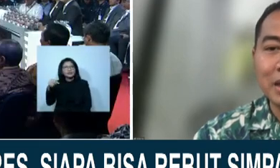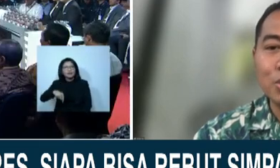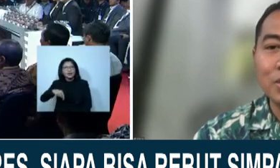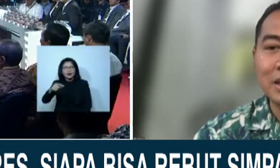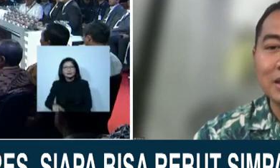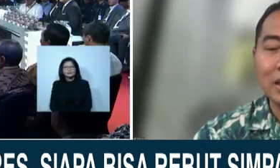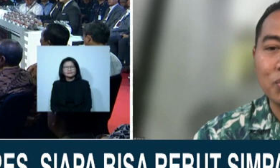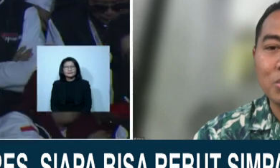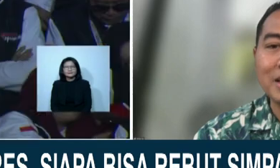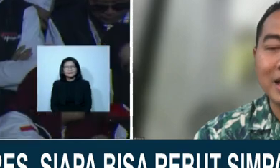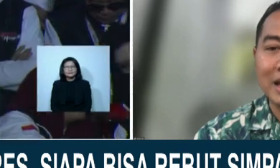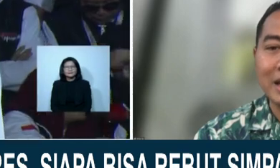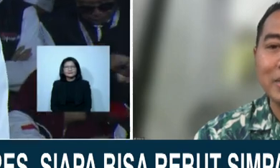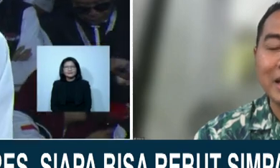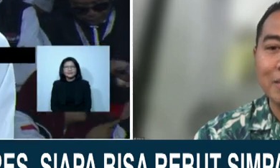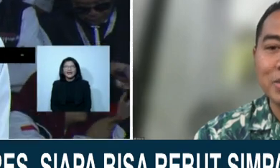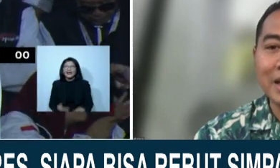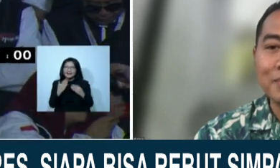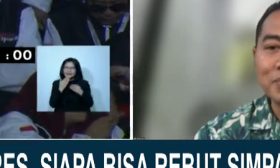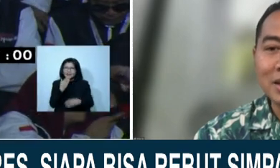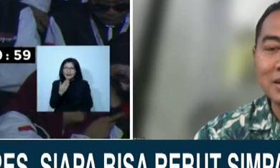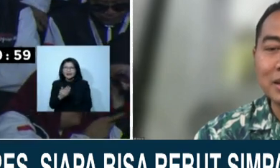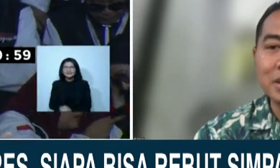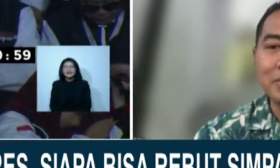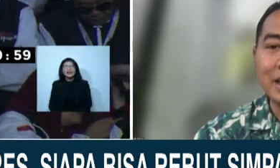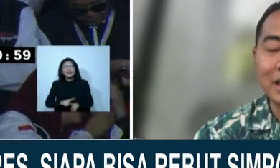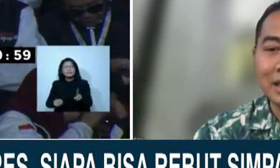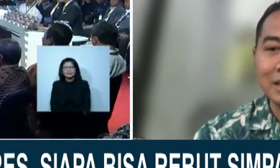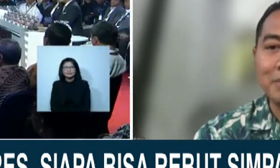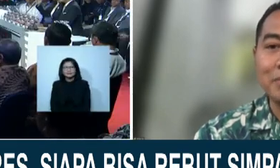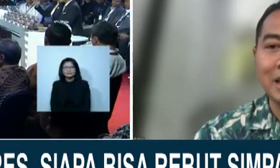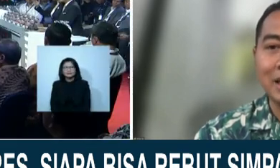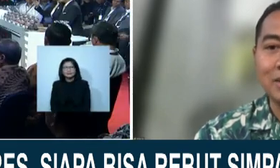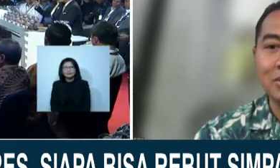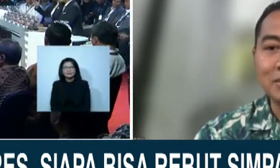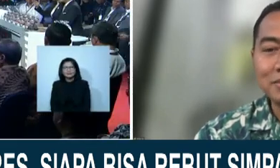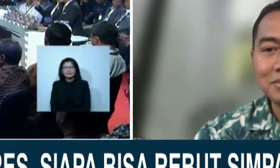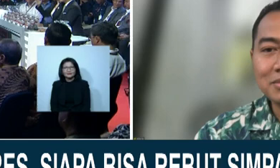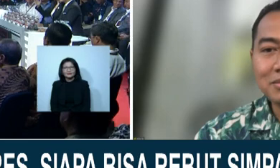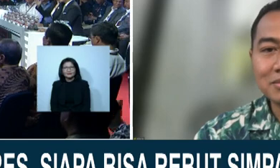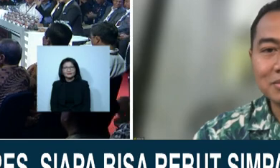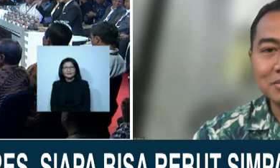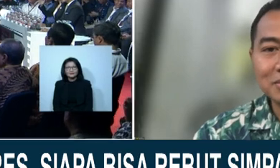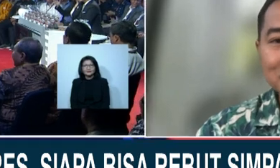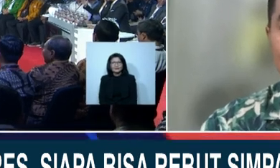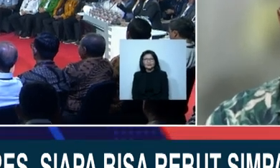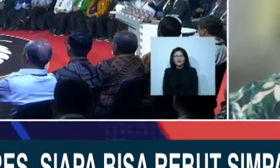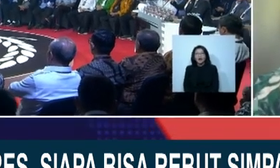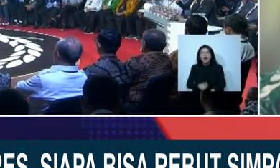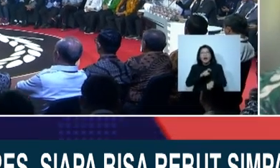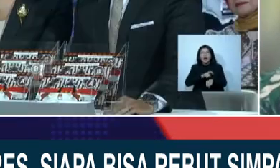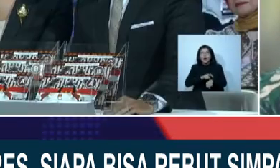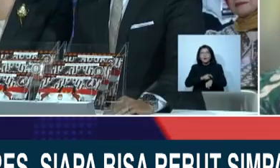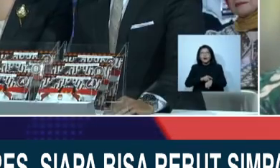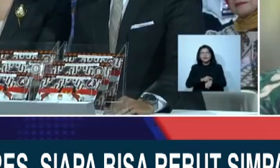Bagaimana kualitas dan format yang akan mereka tampilkan di di sisa perdebatan nantinya selama empat kali itu I Mas Adi tadi anda sampaikan juga